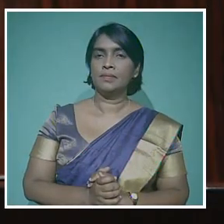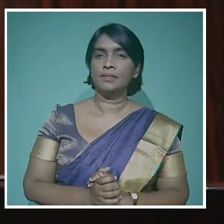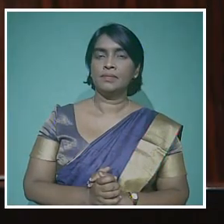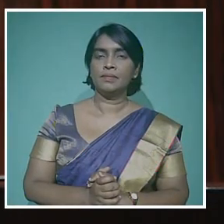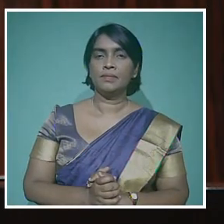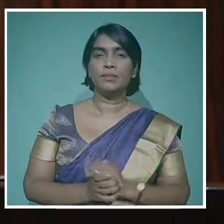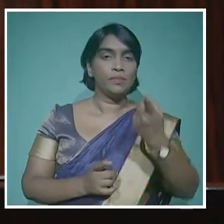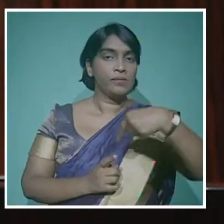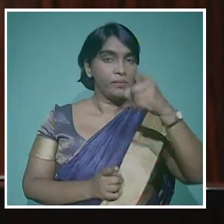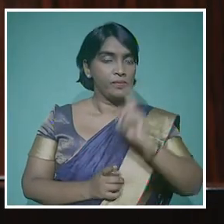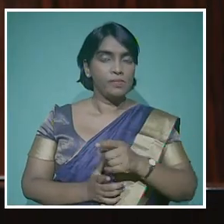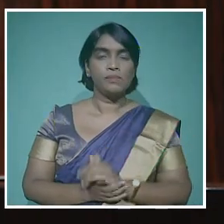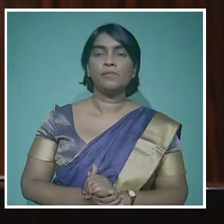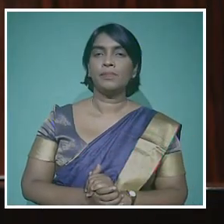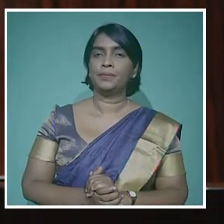සභාවිකංගෙද